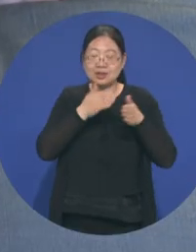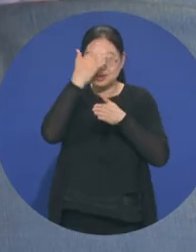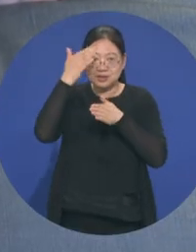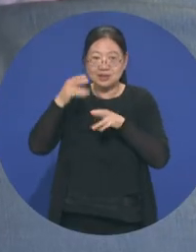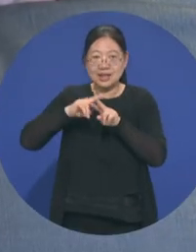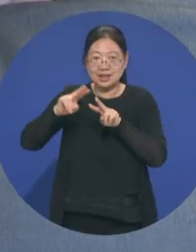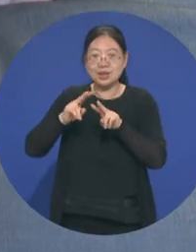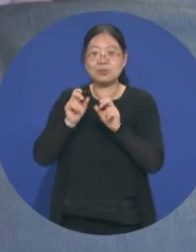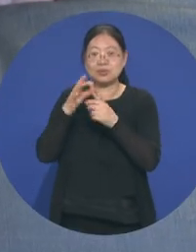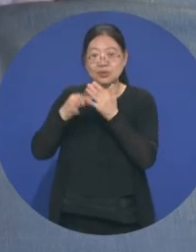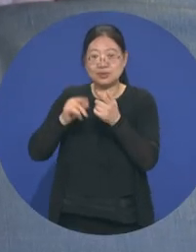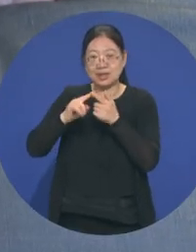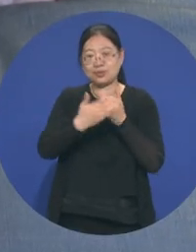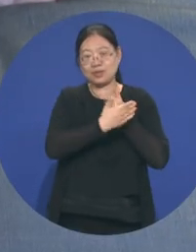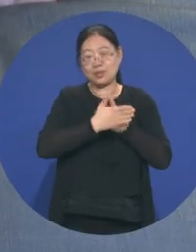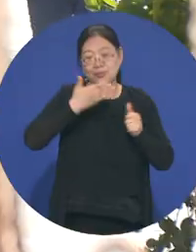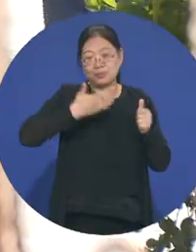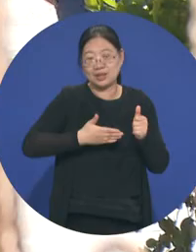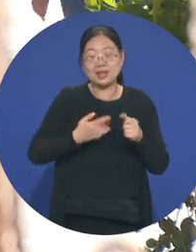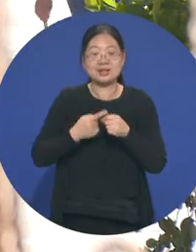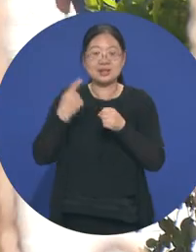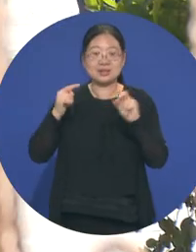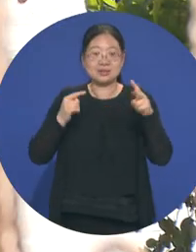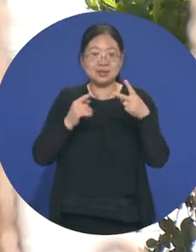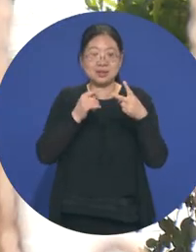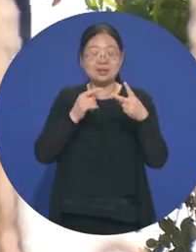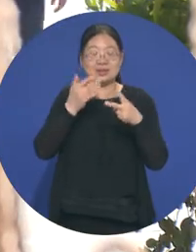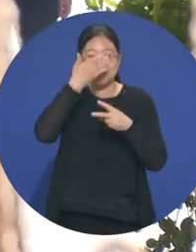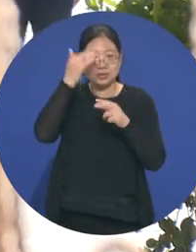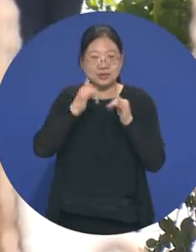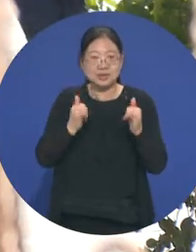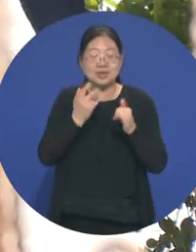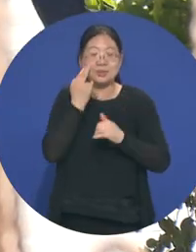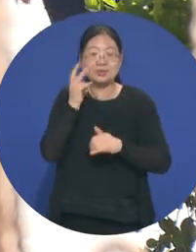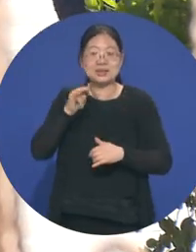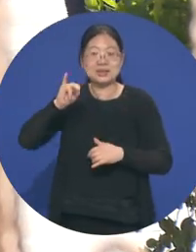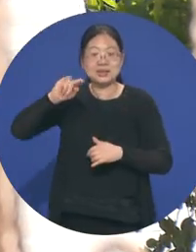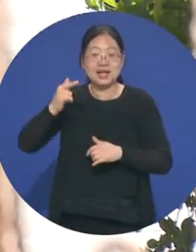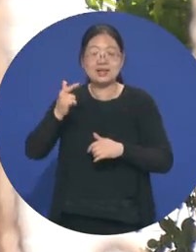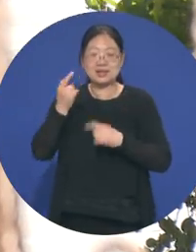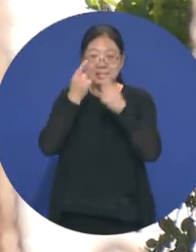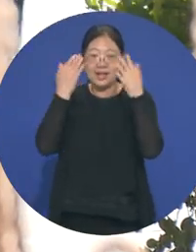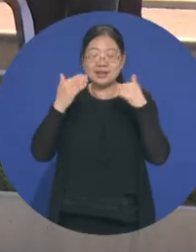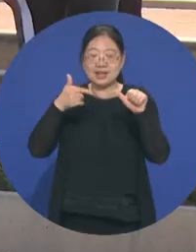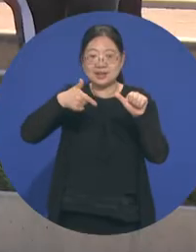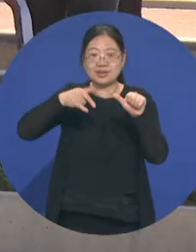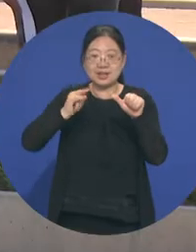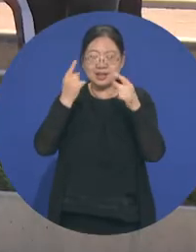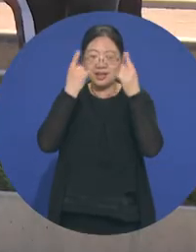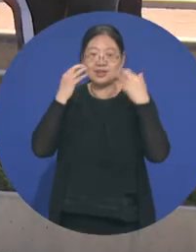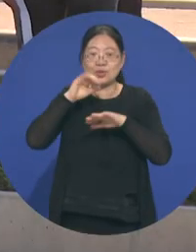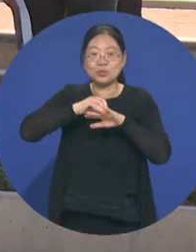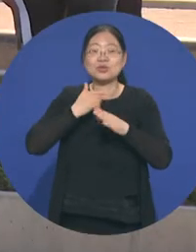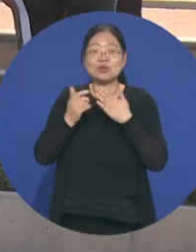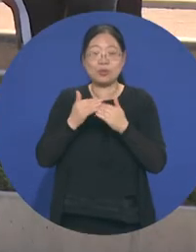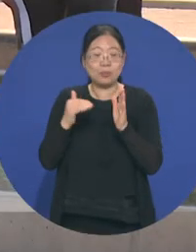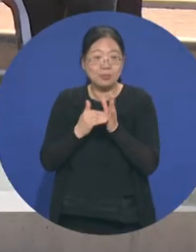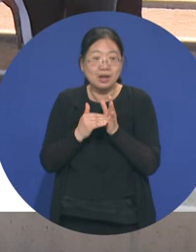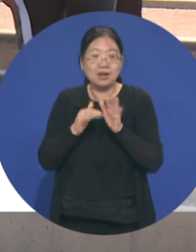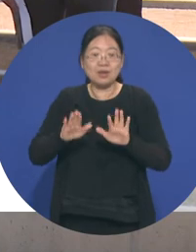협조를 당부하기 위해서입니다 지난해 200명의 청년이 미국 미시간대 등 다개 대학에서 연 경을